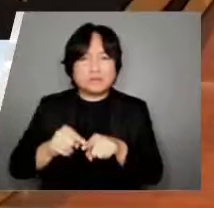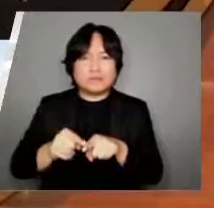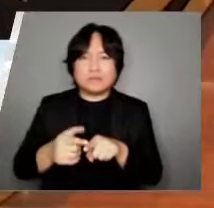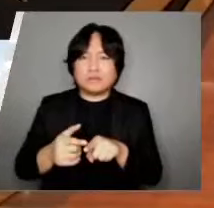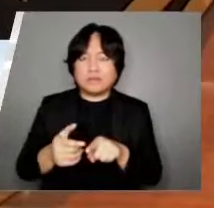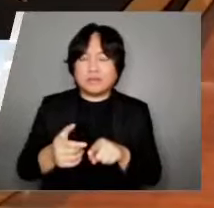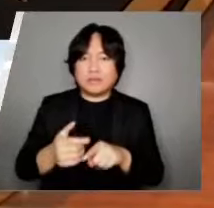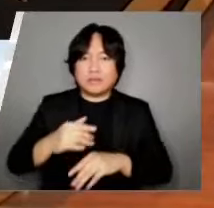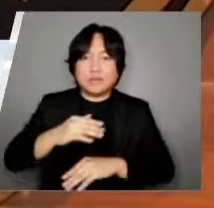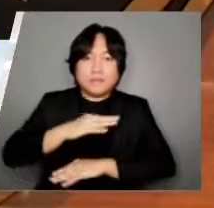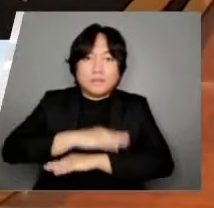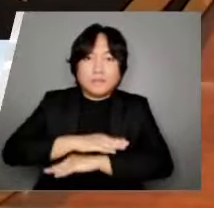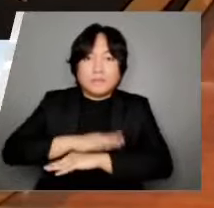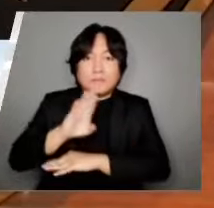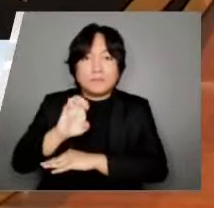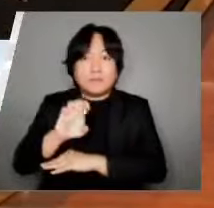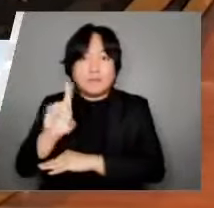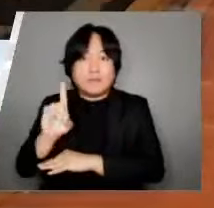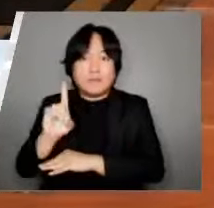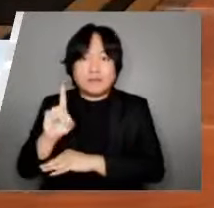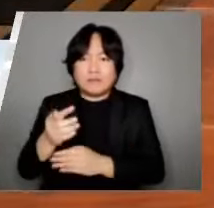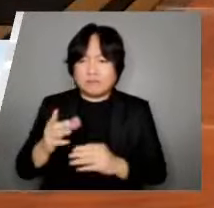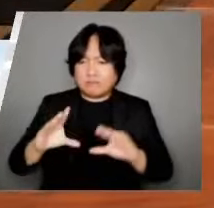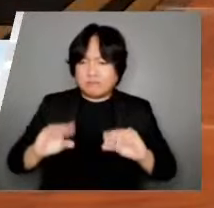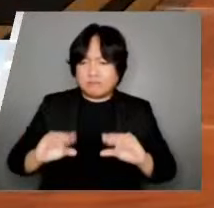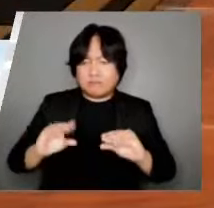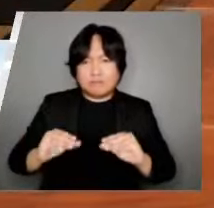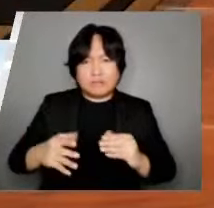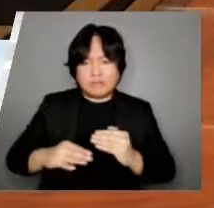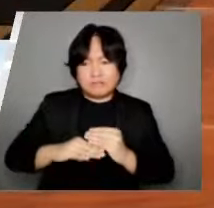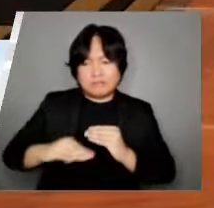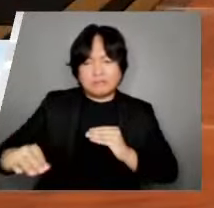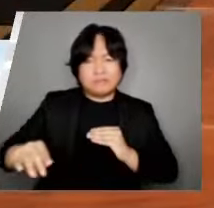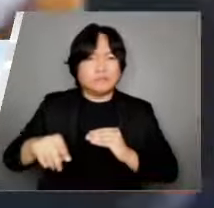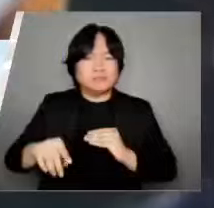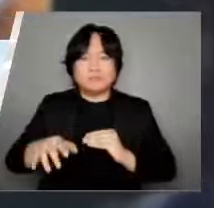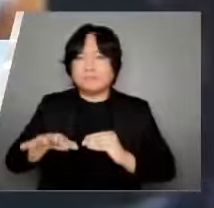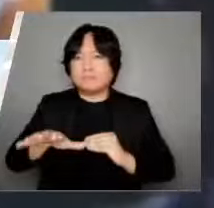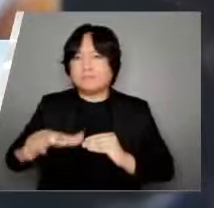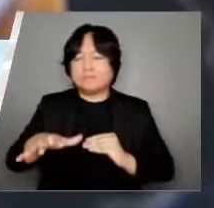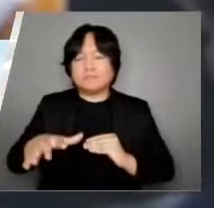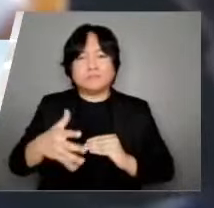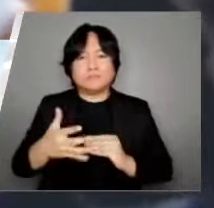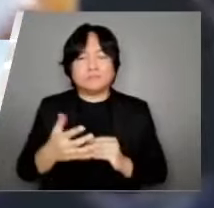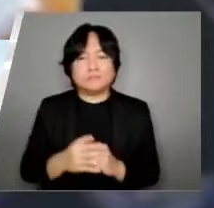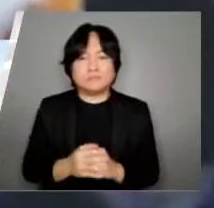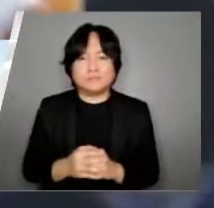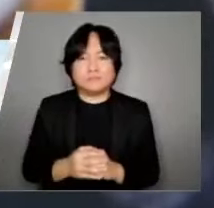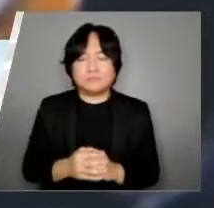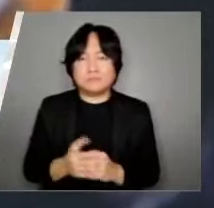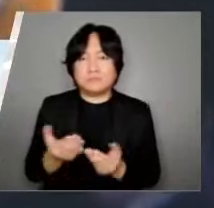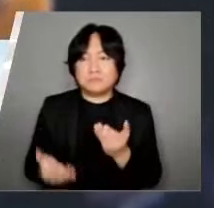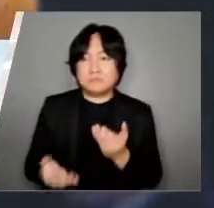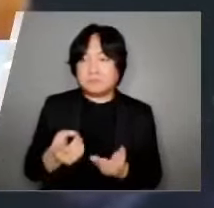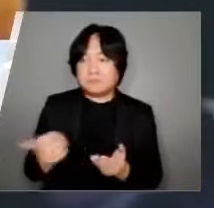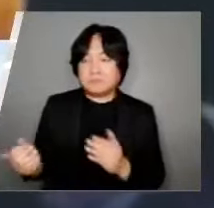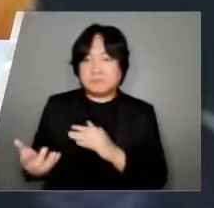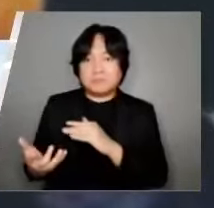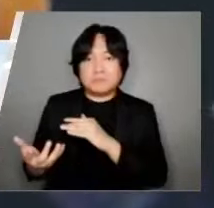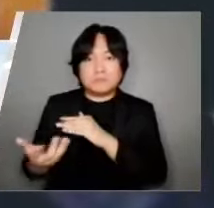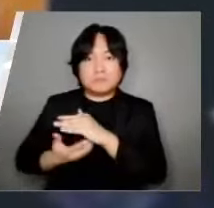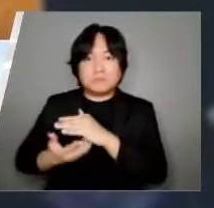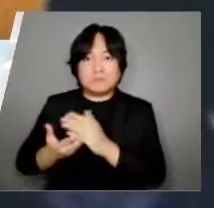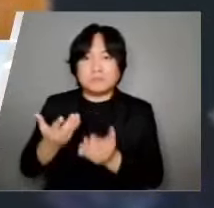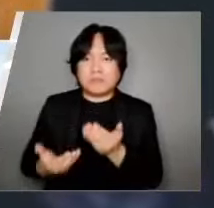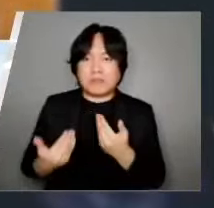gagamitin doon sa ano, foam lang na nasa sahig. Siguro yung mga ano nito, yung mga naging kliyente nito, may tendency na nagkaroon ng